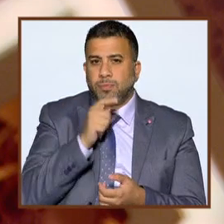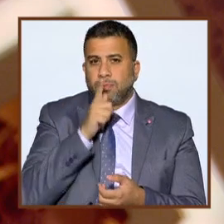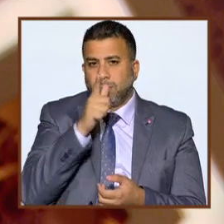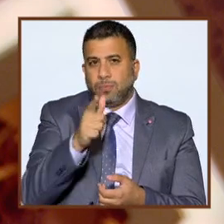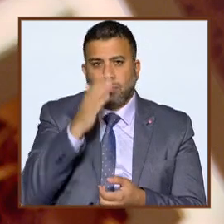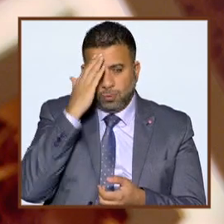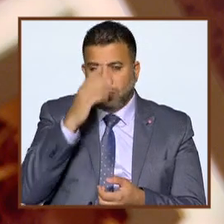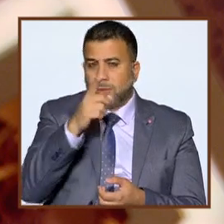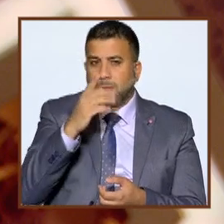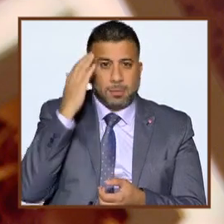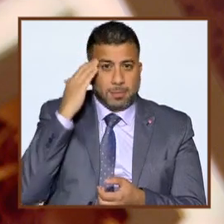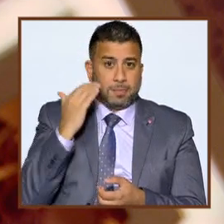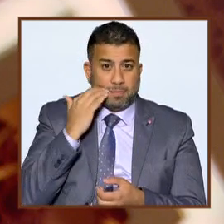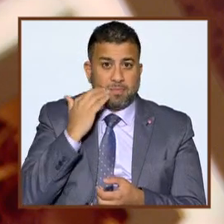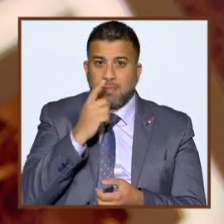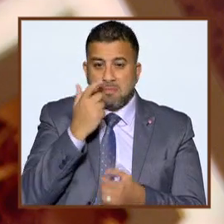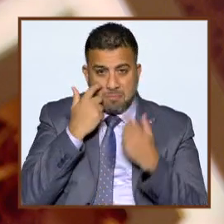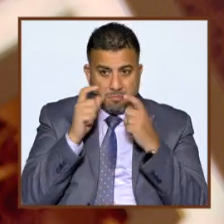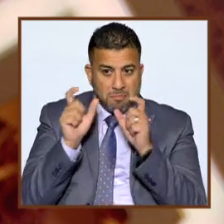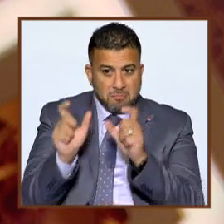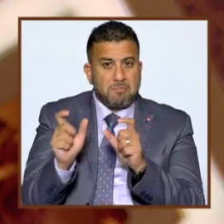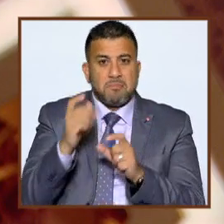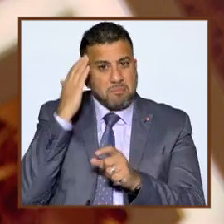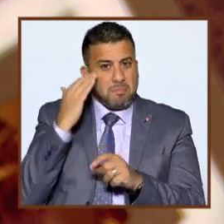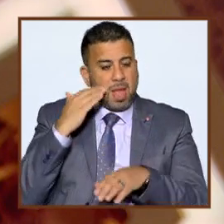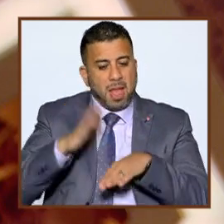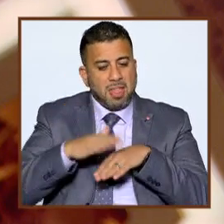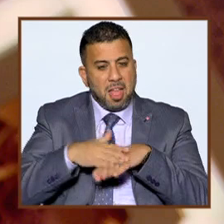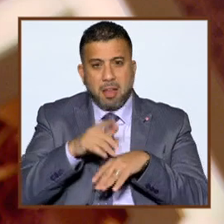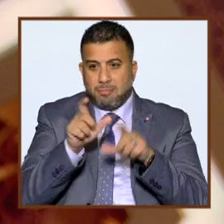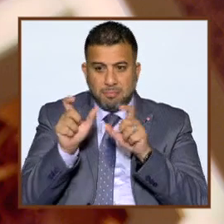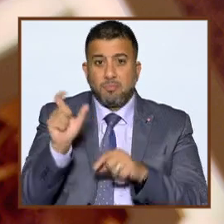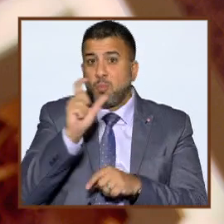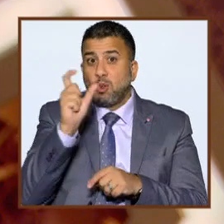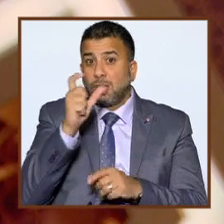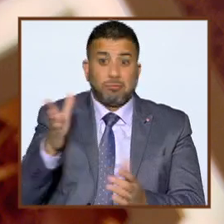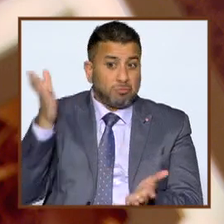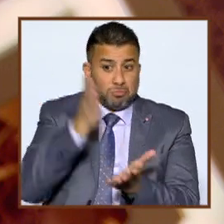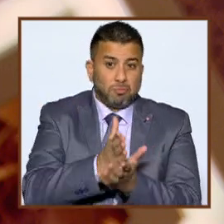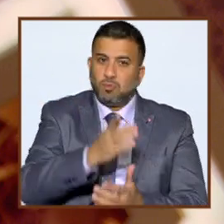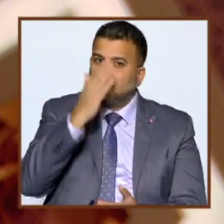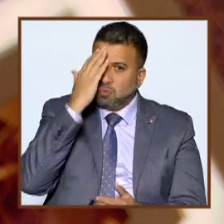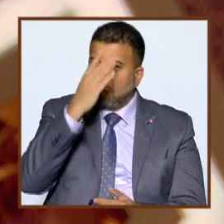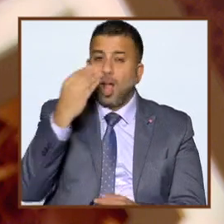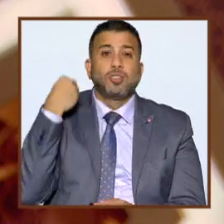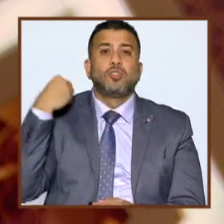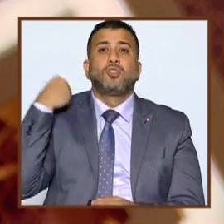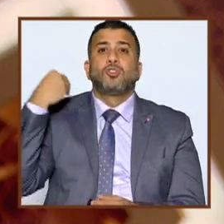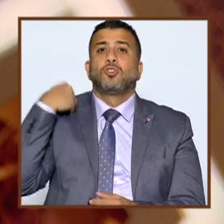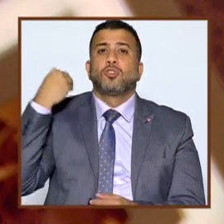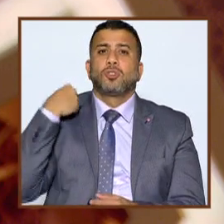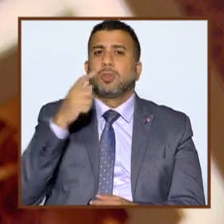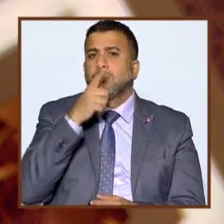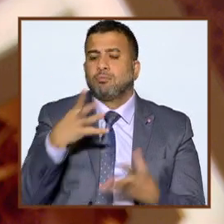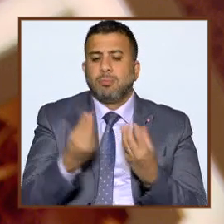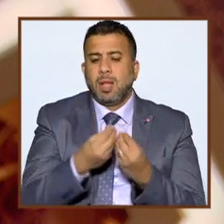عنك، وشكر الله لك هذا الحرص على هذه العاملة وعلى إسلامها وعلى أيضا